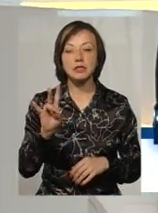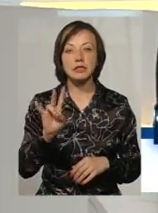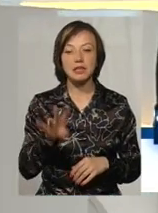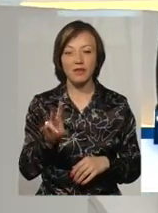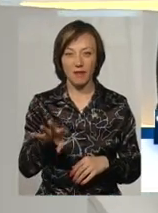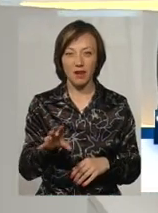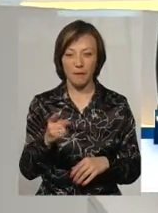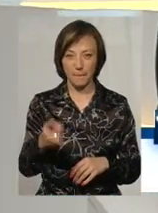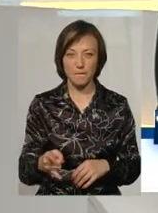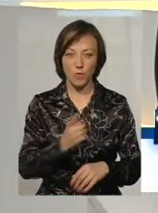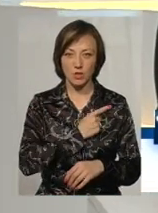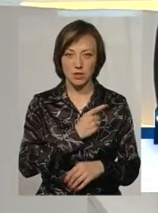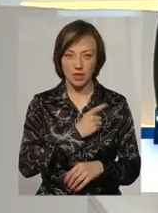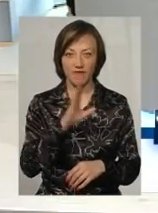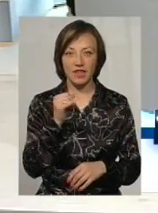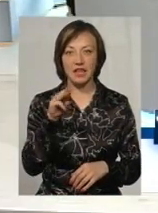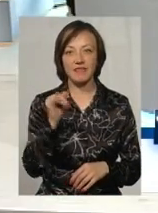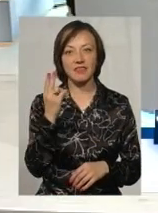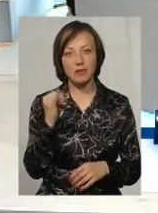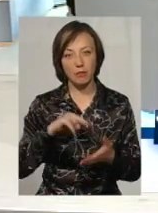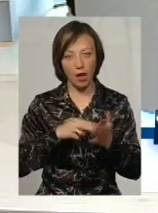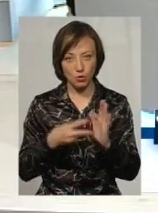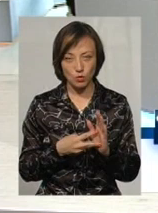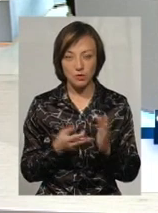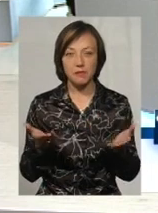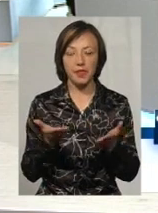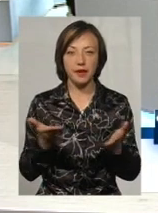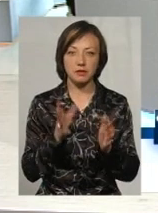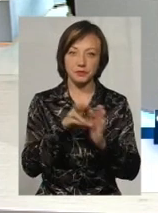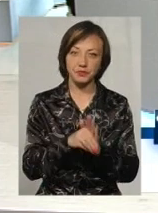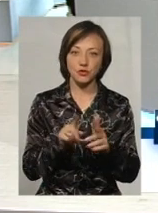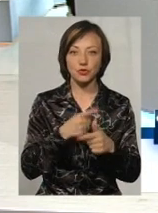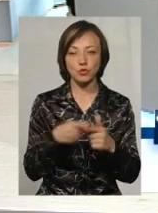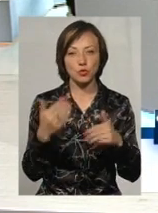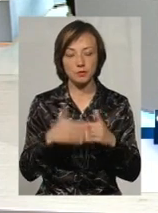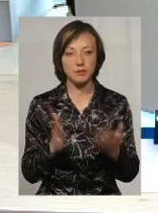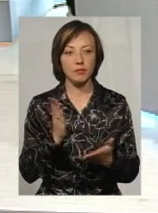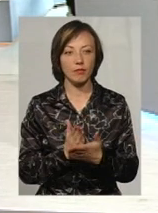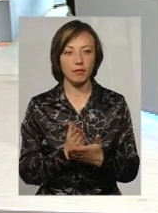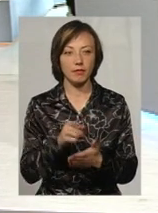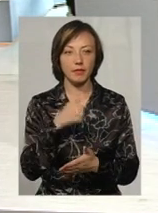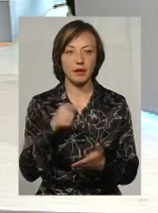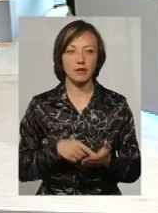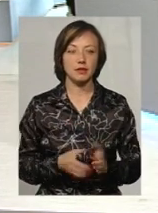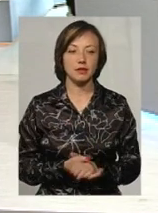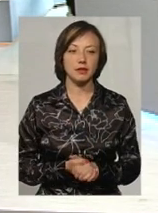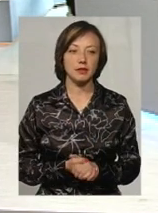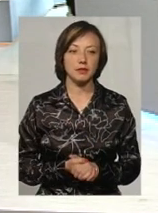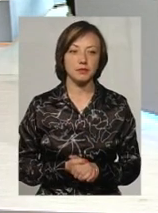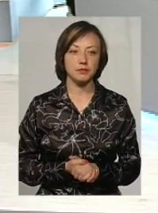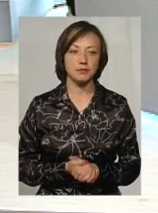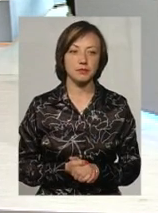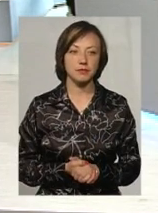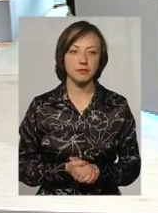ще, крім Вітівець, десь будуть? Чи, ну, вони плануються, принаймні, що, можливо, вже є? Взагалі, ви знаєте, ми так рахуємо, що логічно